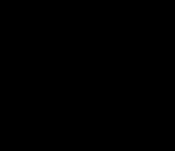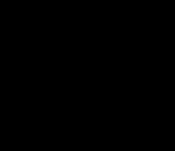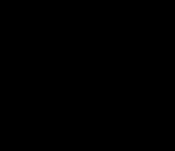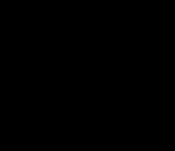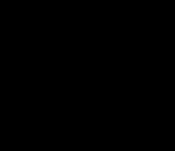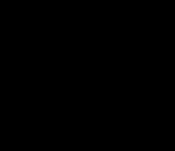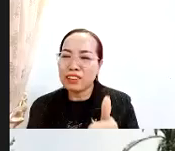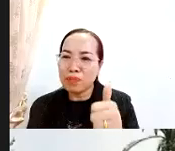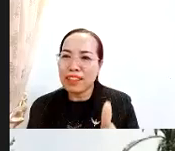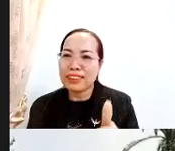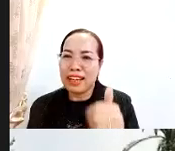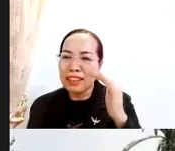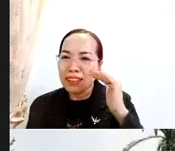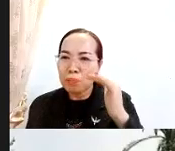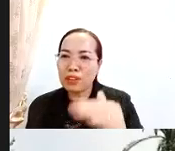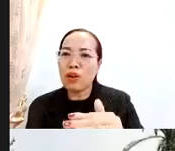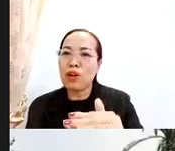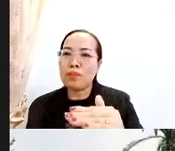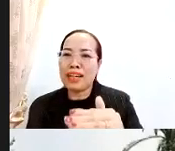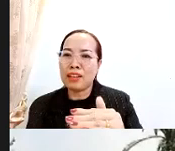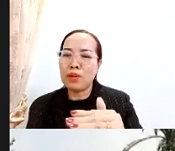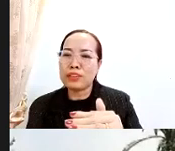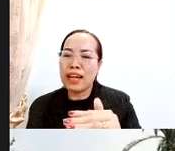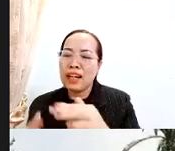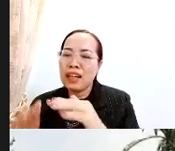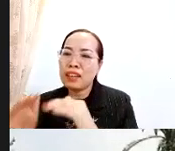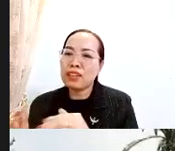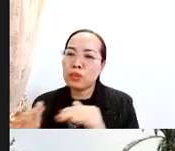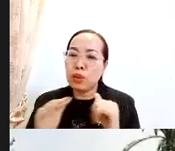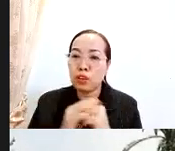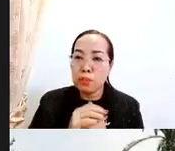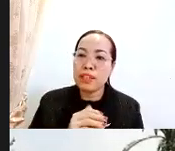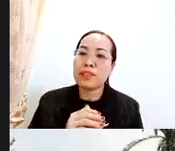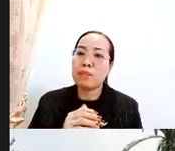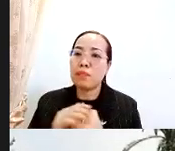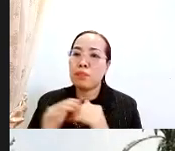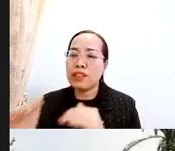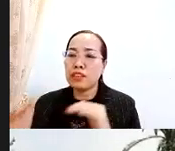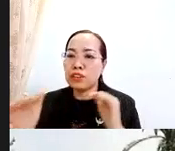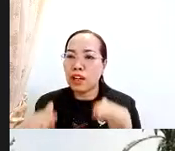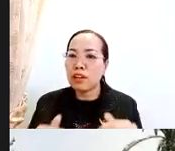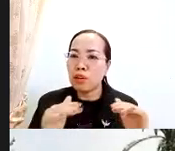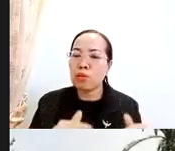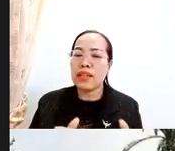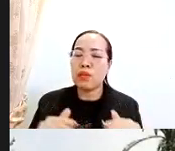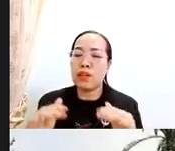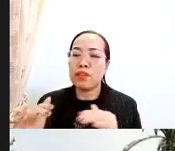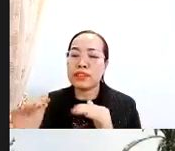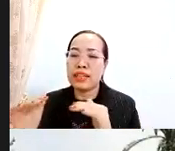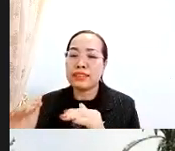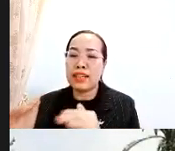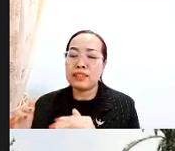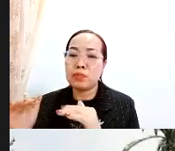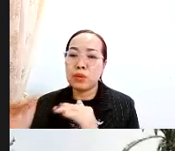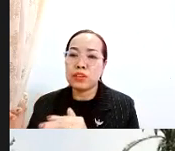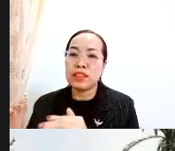na nhom nhom nơi tại bàn to đầm nào tại mộc cha nước non chìm nọ to mi nhom đập imperia chỉ tràn rúc đại quan nó